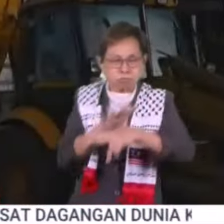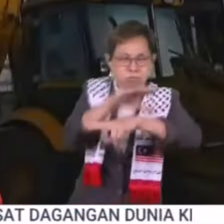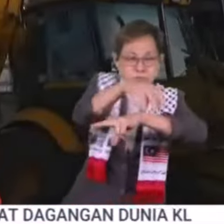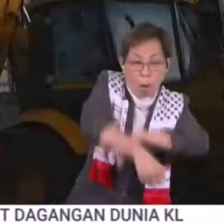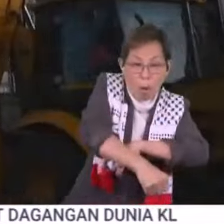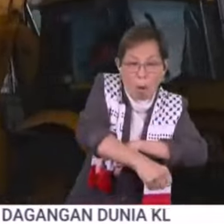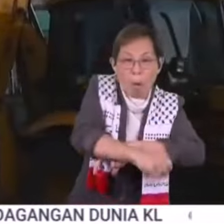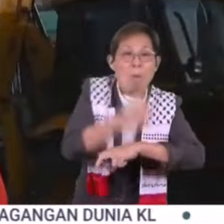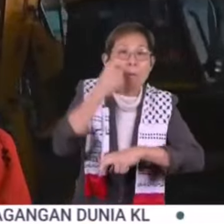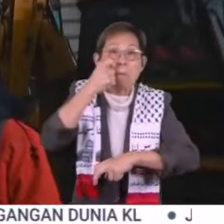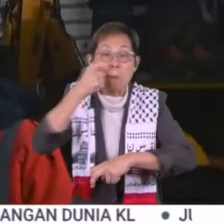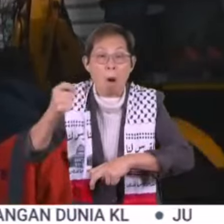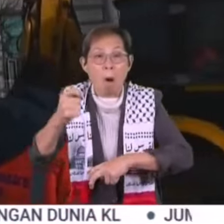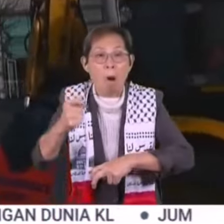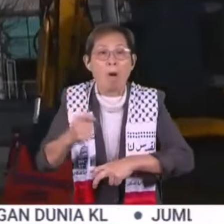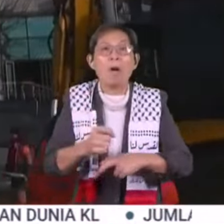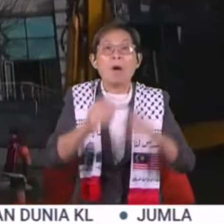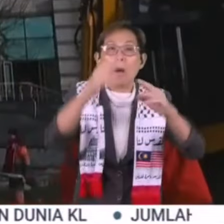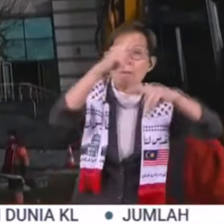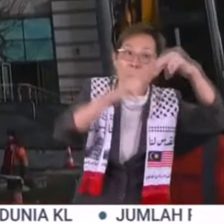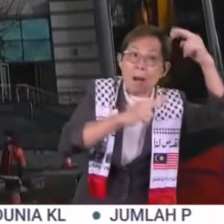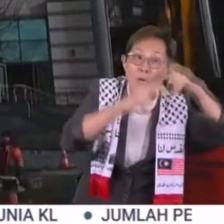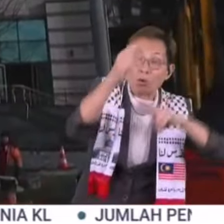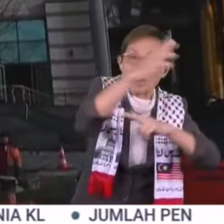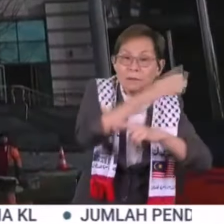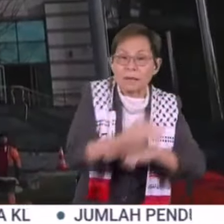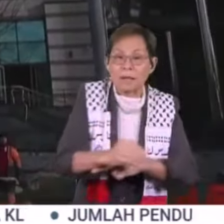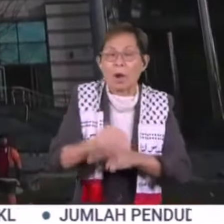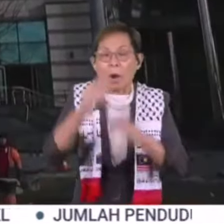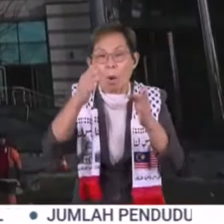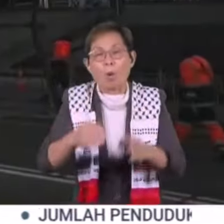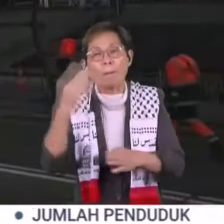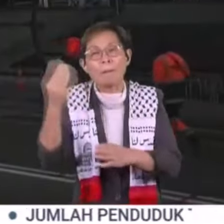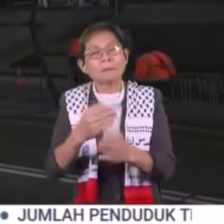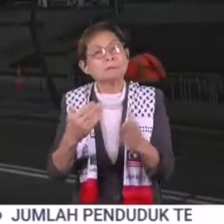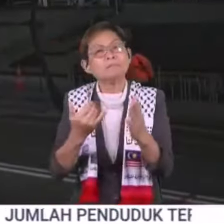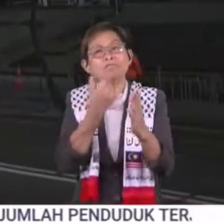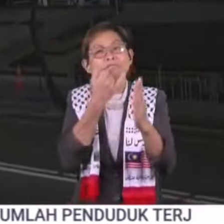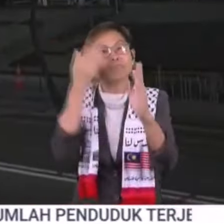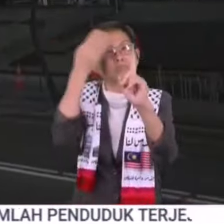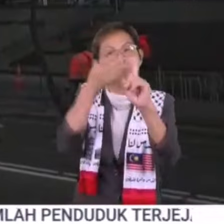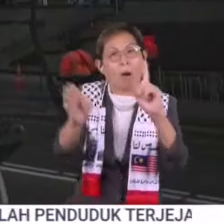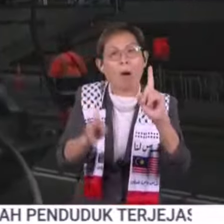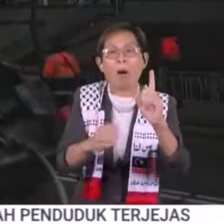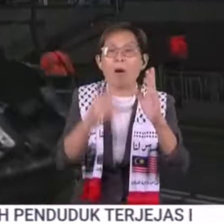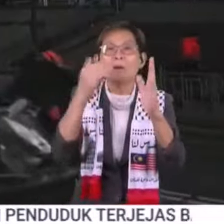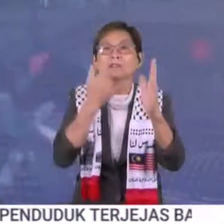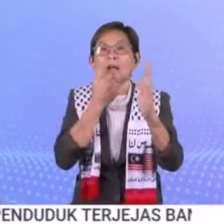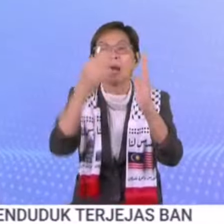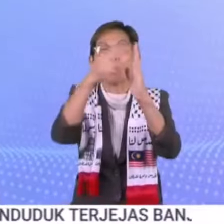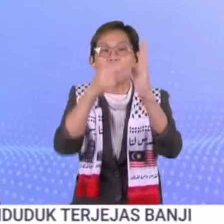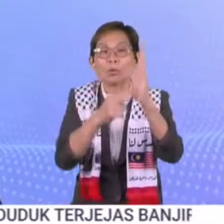ke atas infrastruktur dan orang awam menyalahi undang-undang antarabangsa.